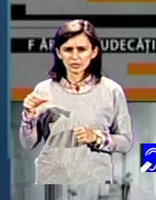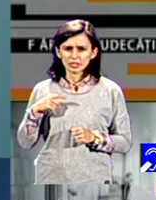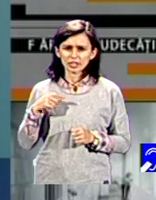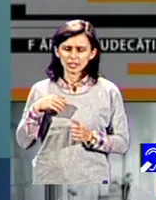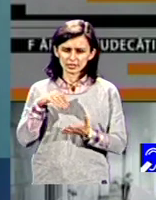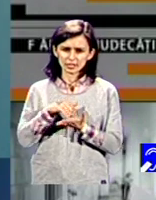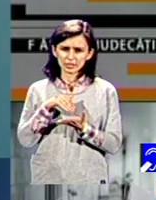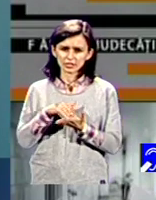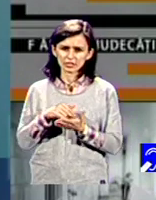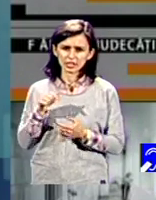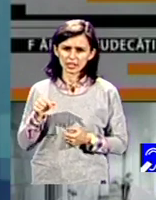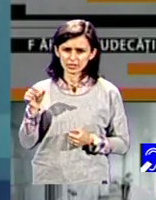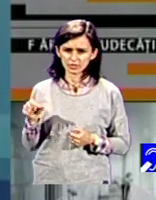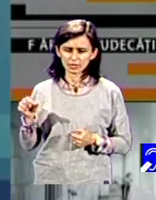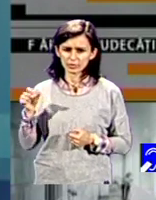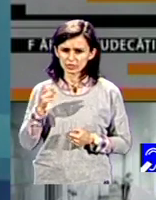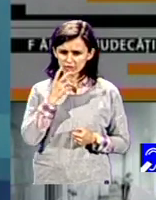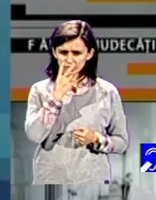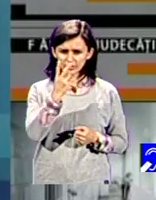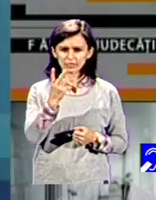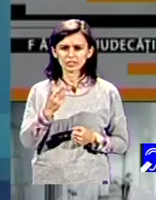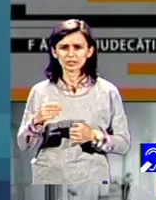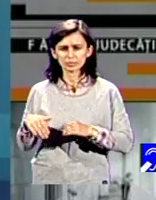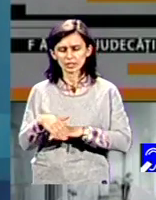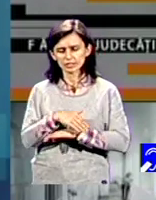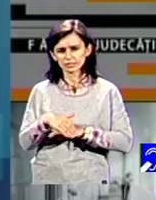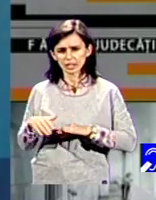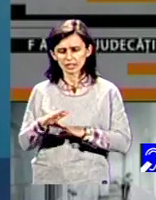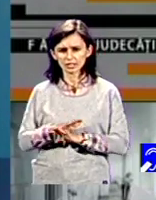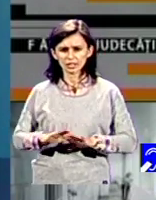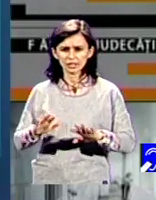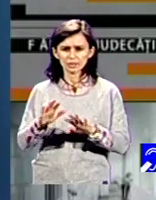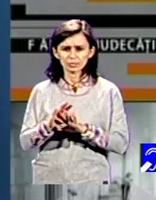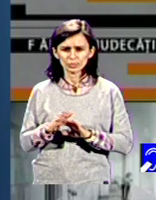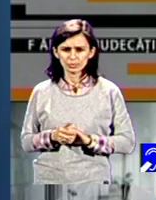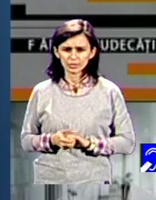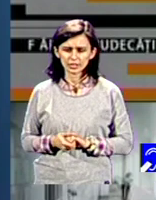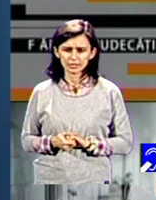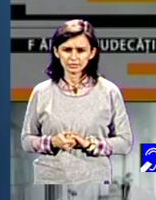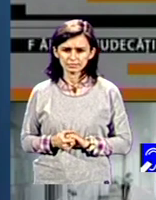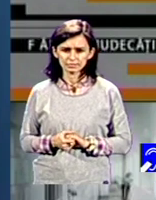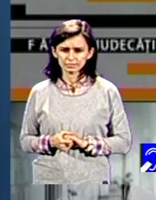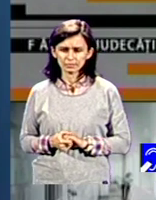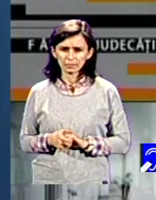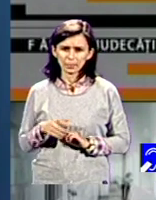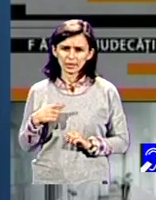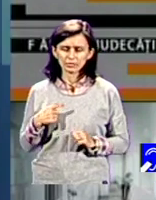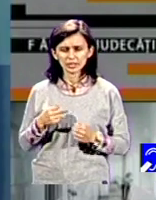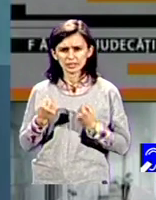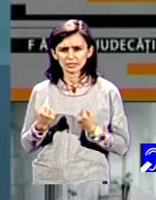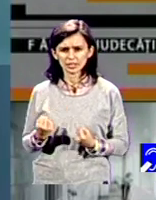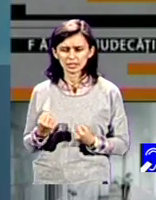să fie vizibile în spațiile publice pe stradă mă rog acum e destul de dificil în această perioadă